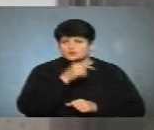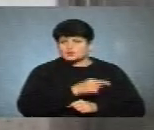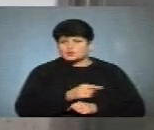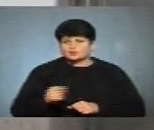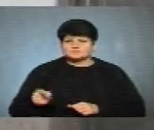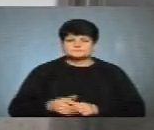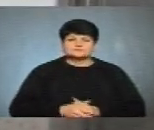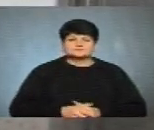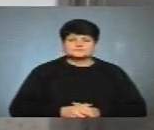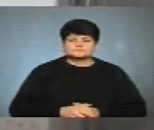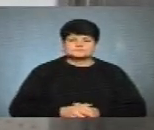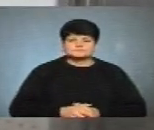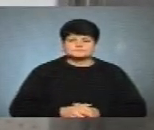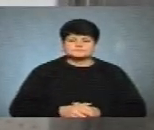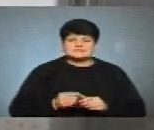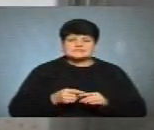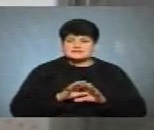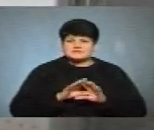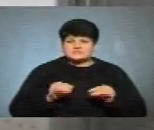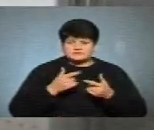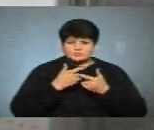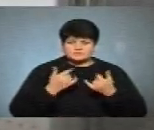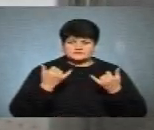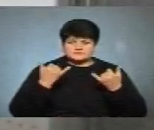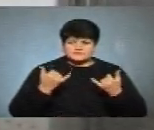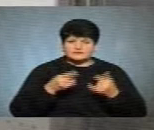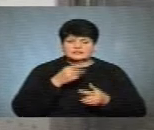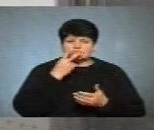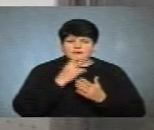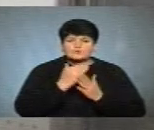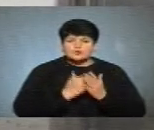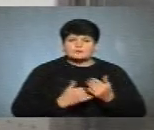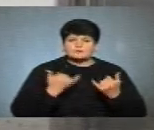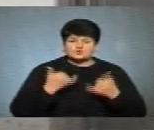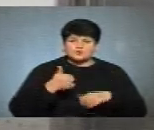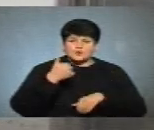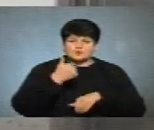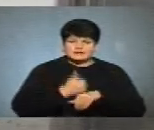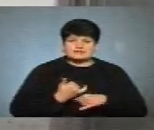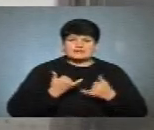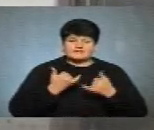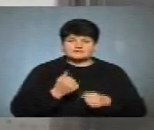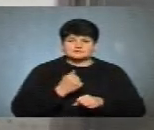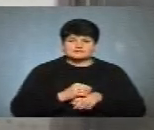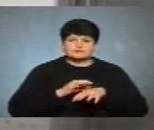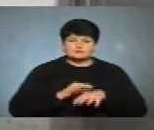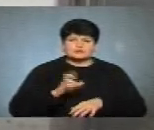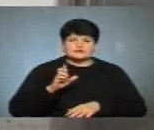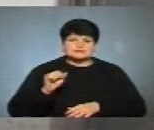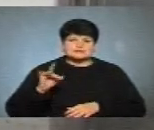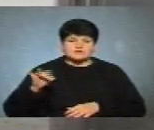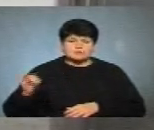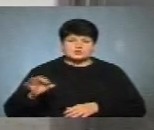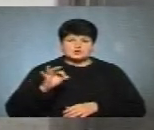року. Це вся інформація на цю годину. Ви дивилися програму «Сьогодні головне». Для вас працювали ведучі Богдана Сарабун та